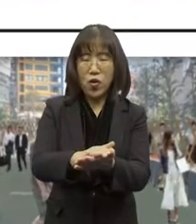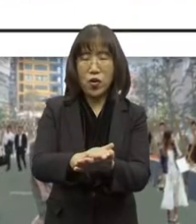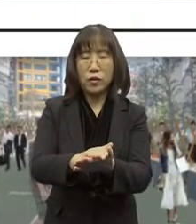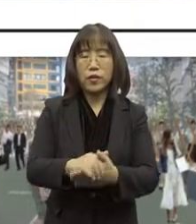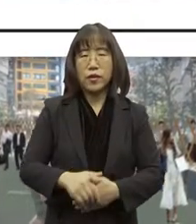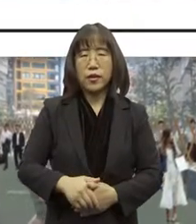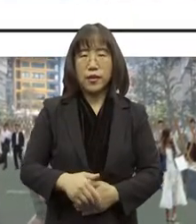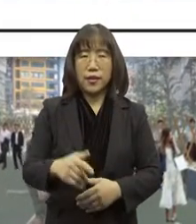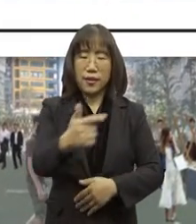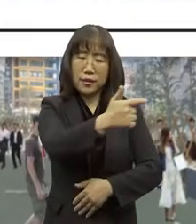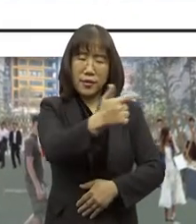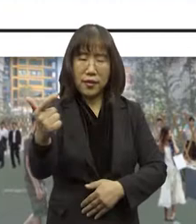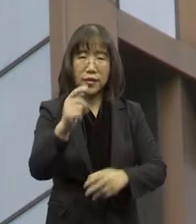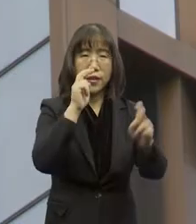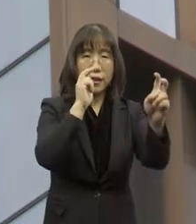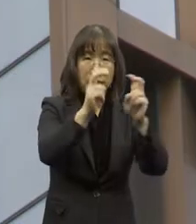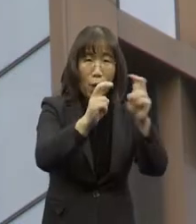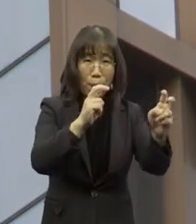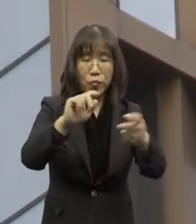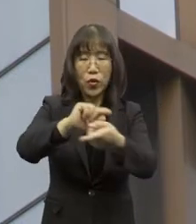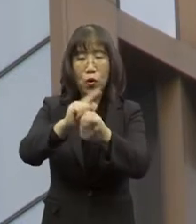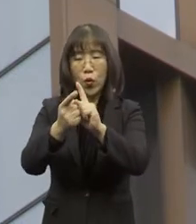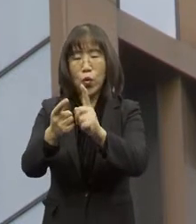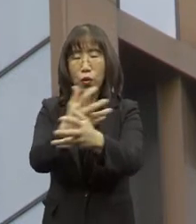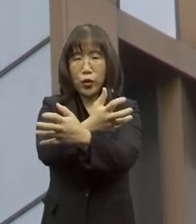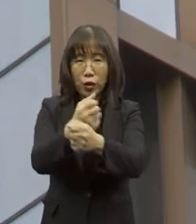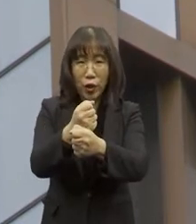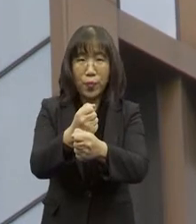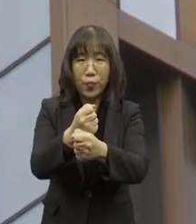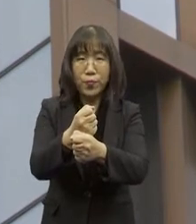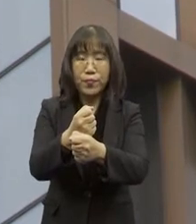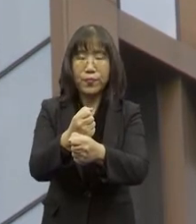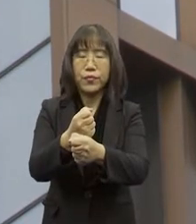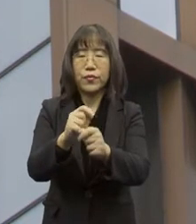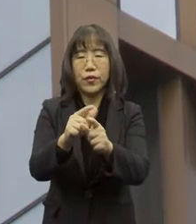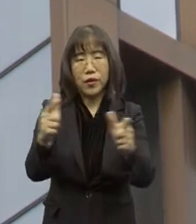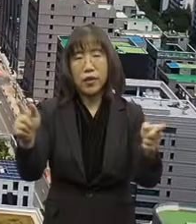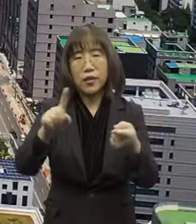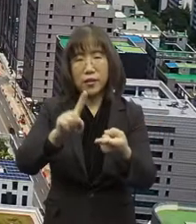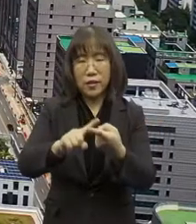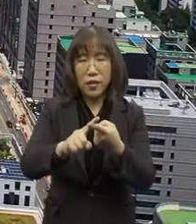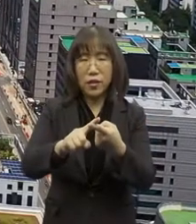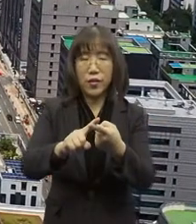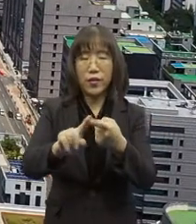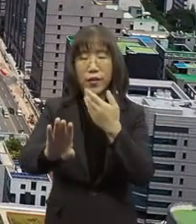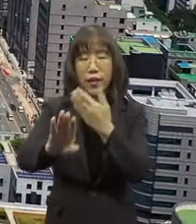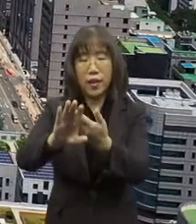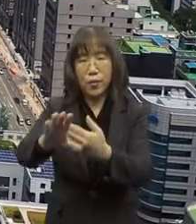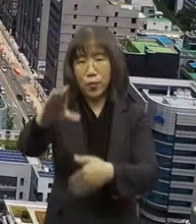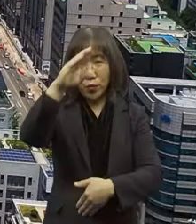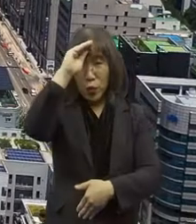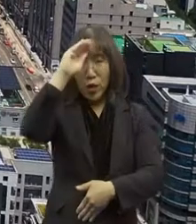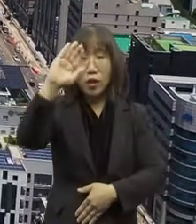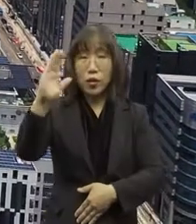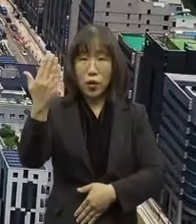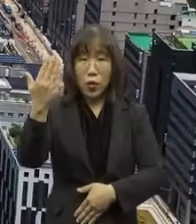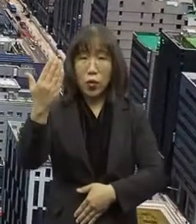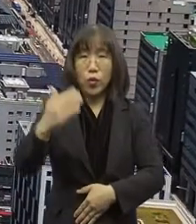있습니다. 특히 대기업과 스타트업 간 상생과 협력은 다른 지역 개발의 롤모델이 되고